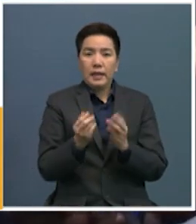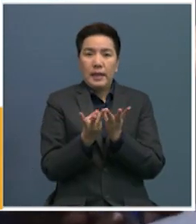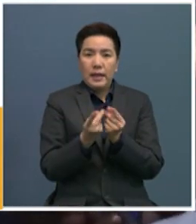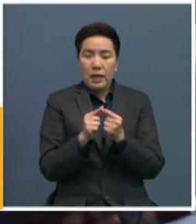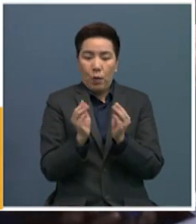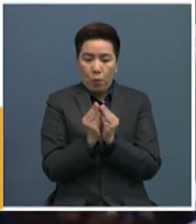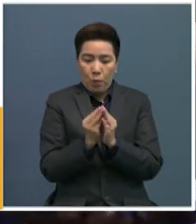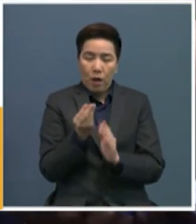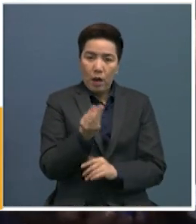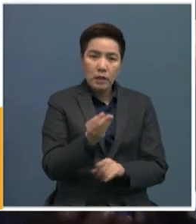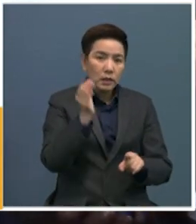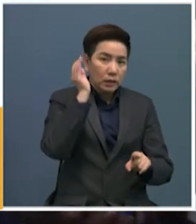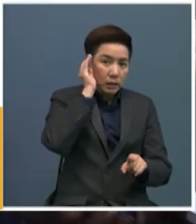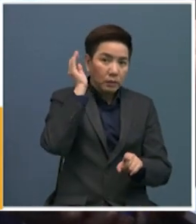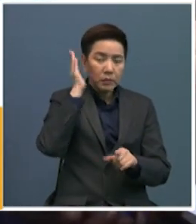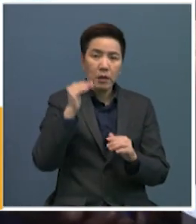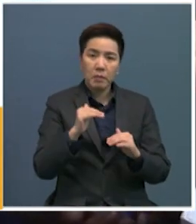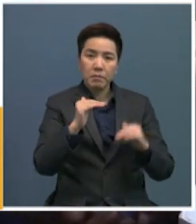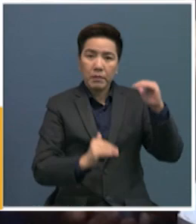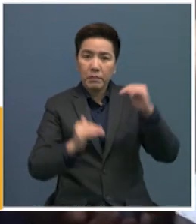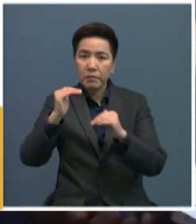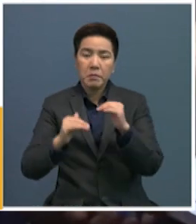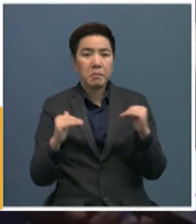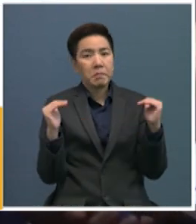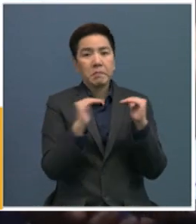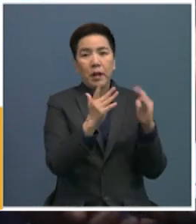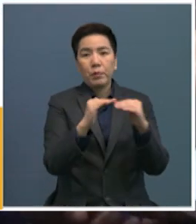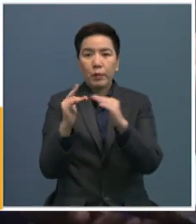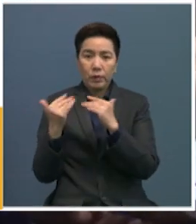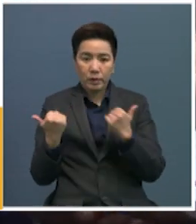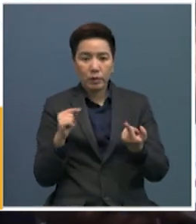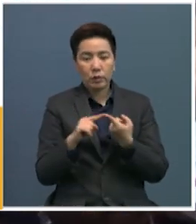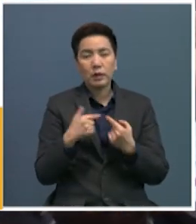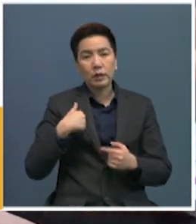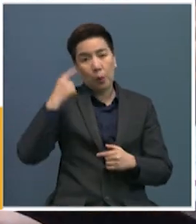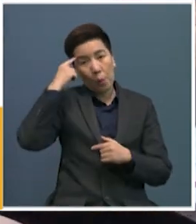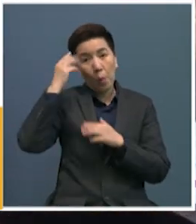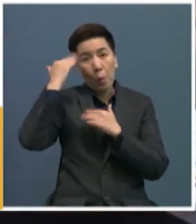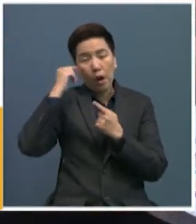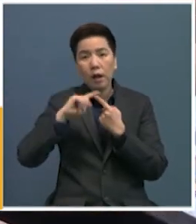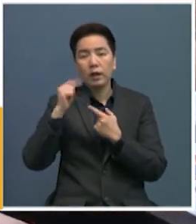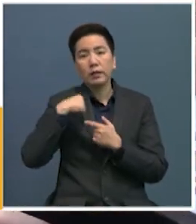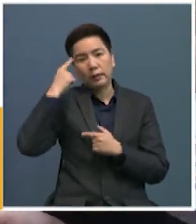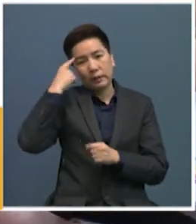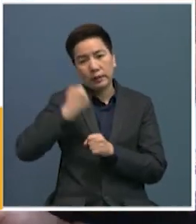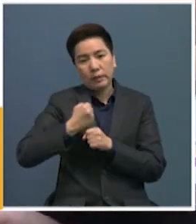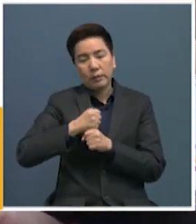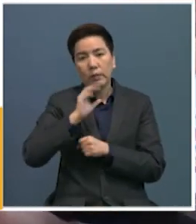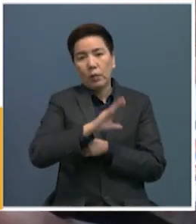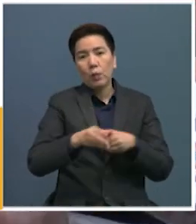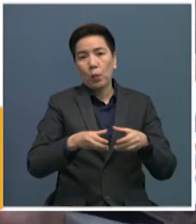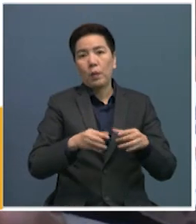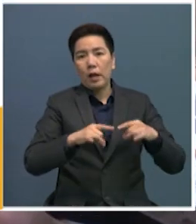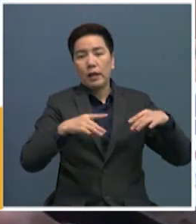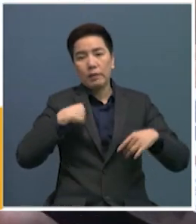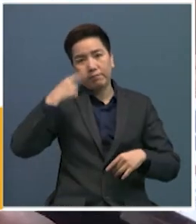เลขการลงมติไว้วางใจในก็สูงต่ำไม่เท่ากันของรัฐมนตรีแต่ละคนก็หวังว่าจะเป็นสิ่งที่เป็นผลงานของพรรคร่วมฝ่ายค้าน